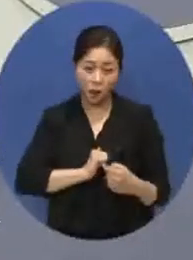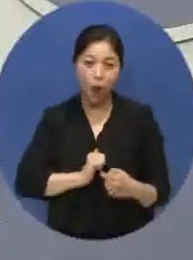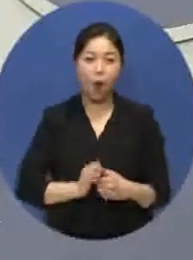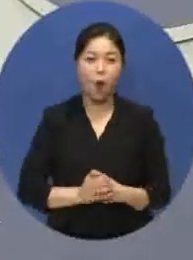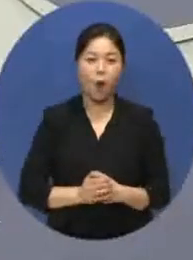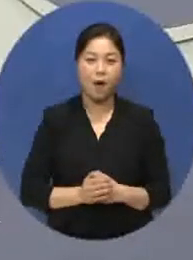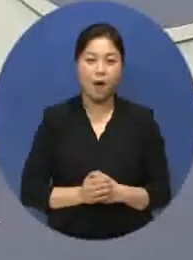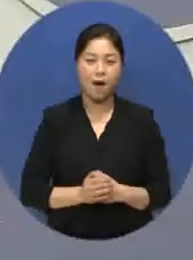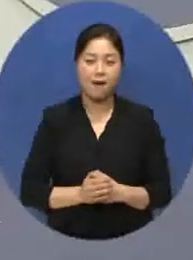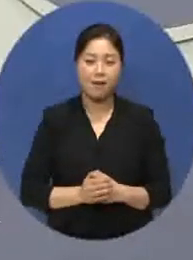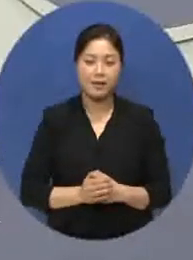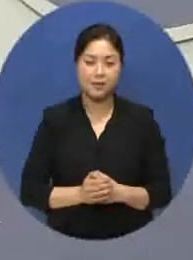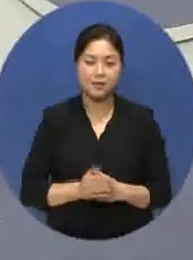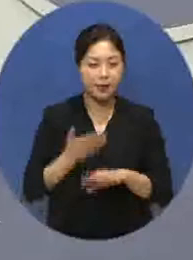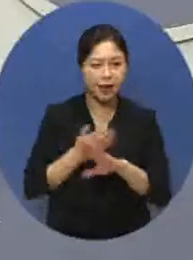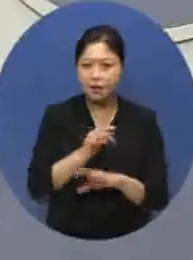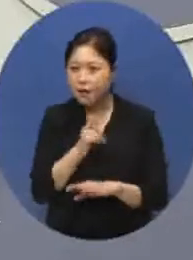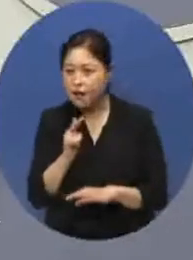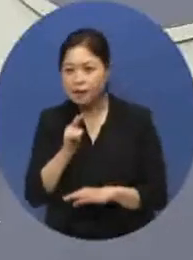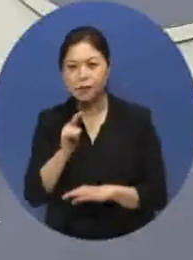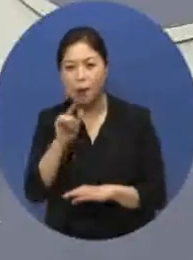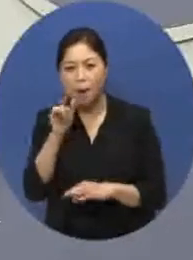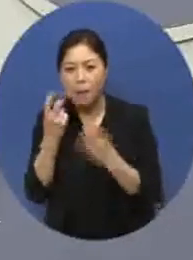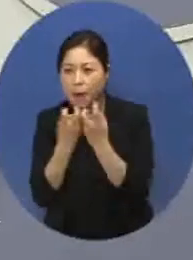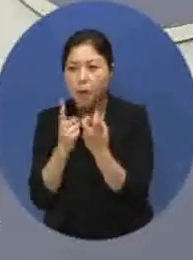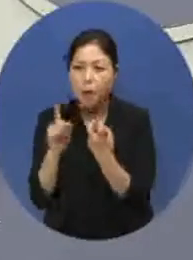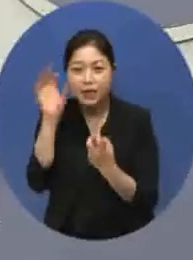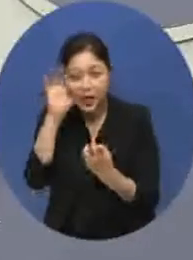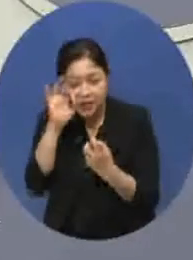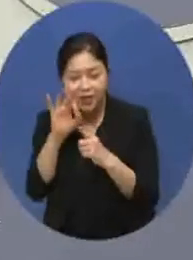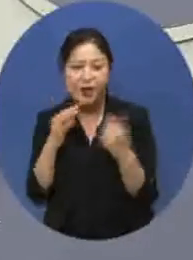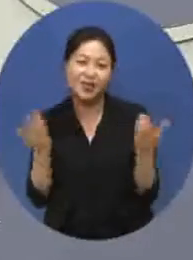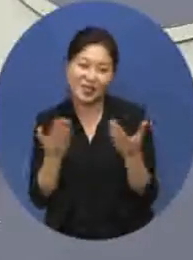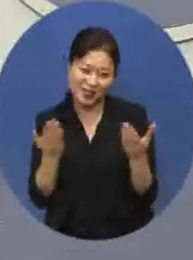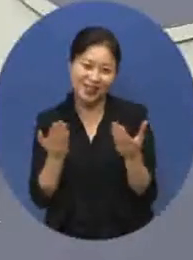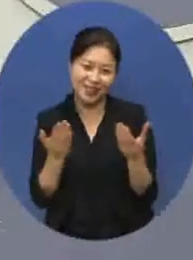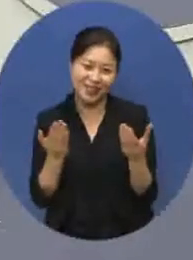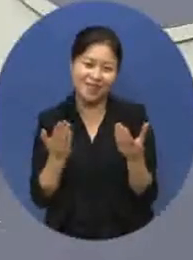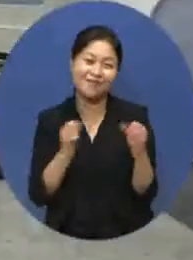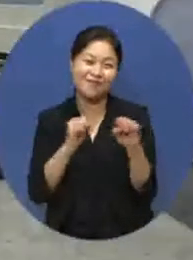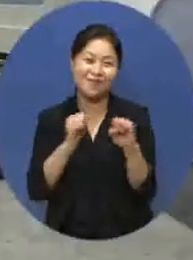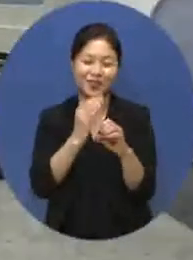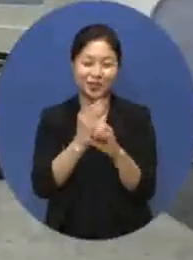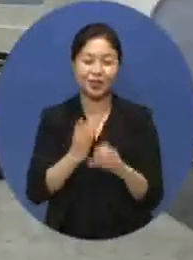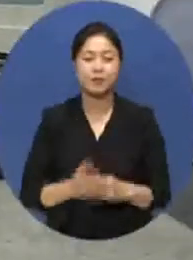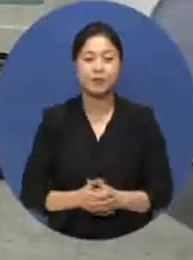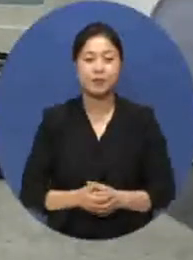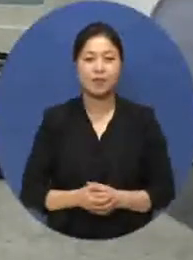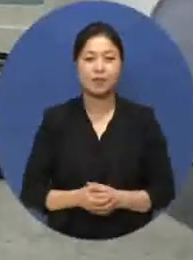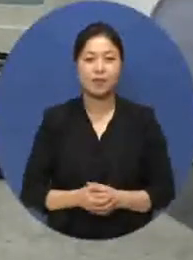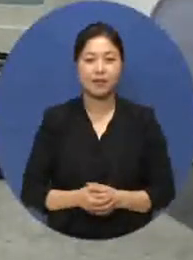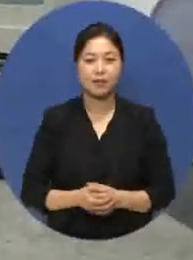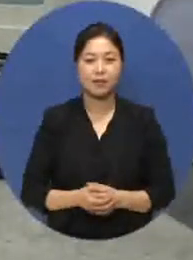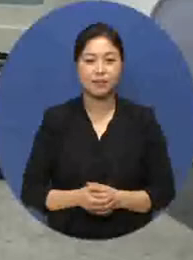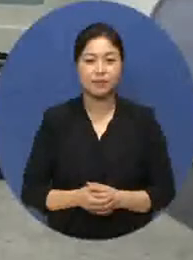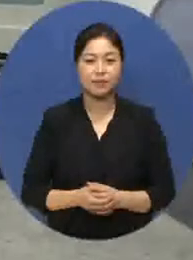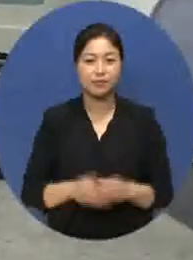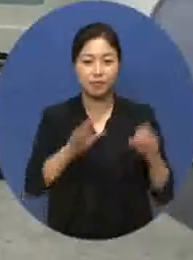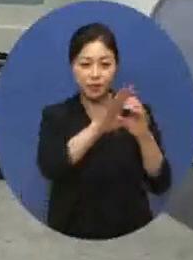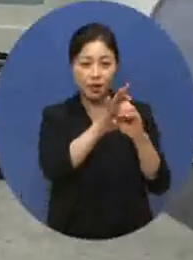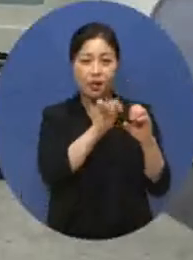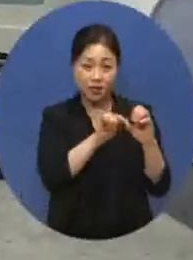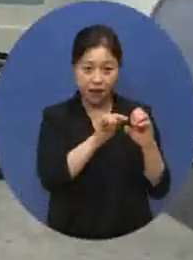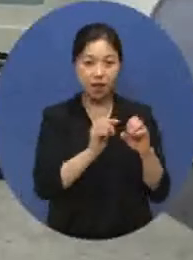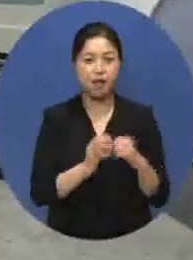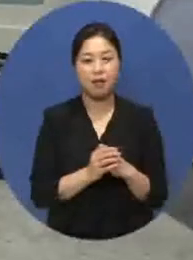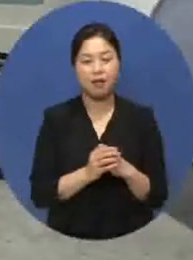나름대로 방법으로 찾아다니고 뭐 그렇게 일을 하고 있는 걸 보고 있습니다. 네. 코로나가